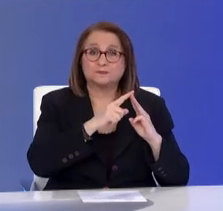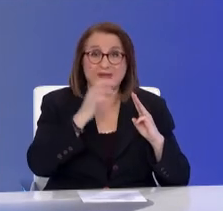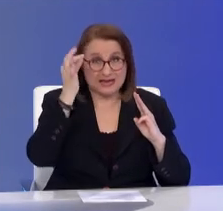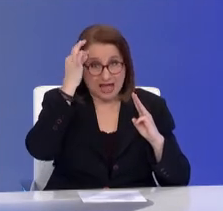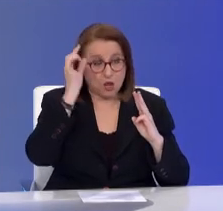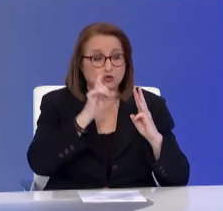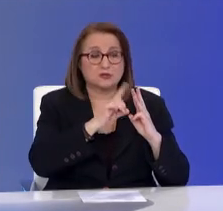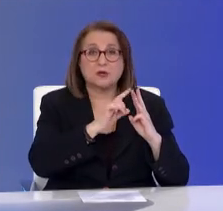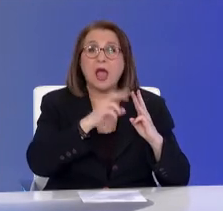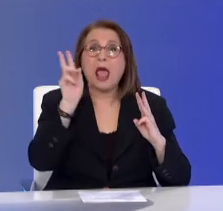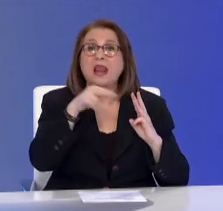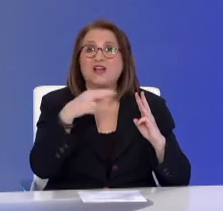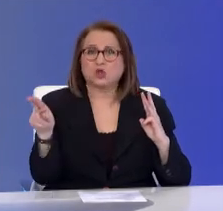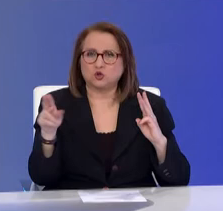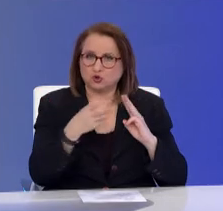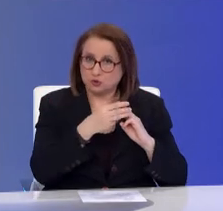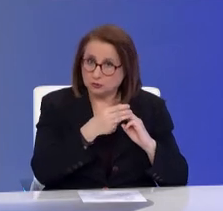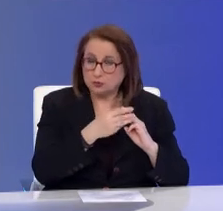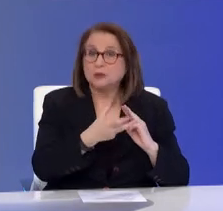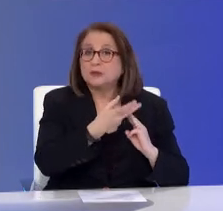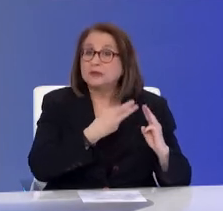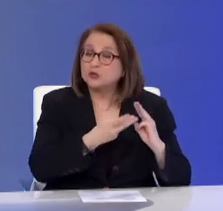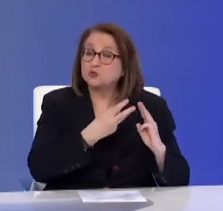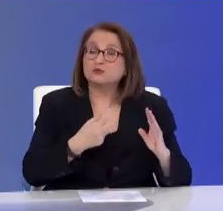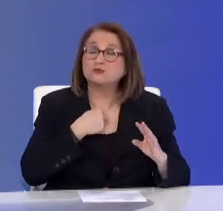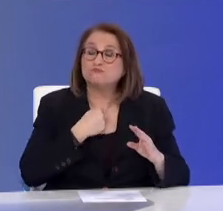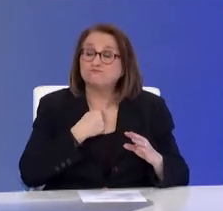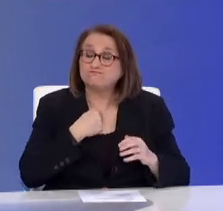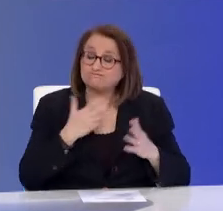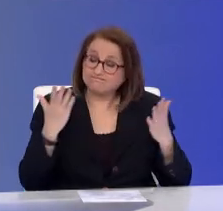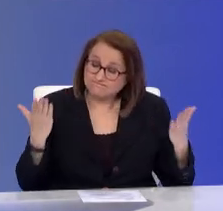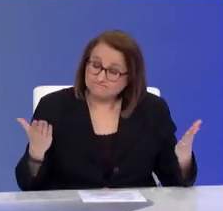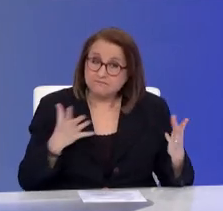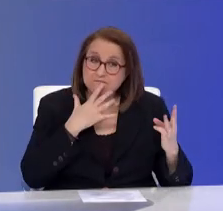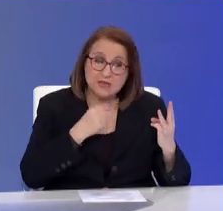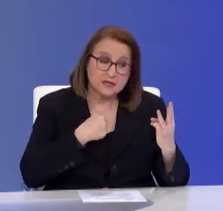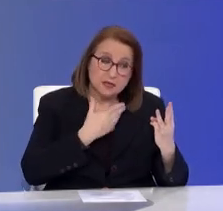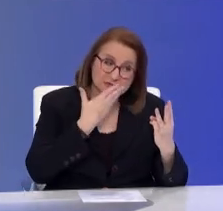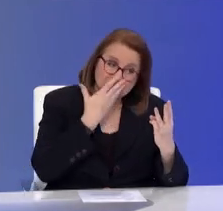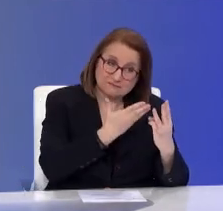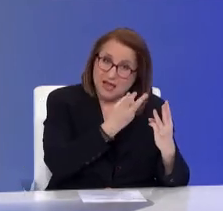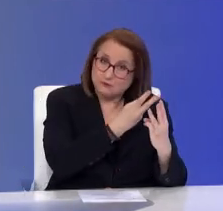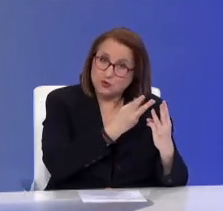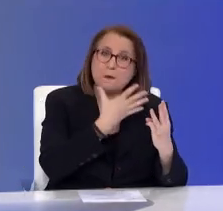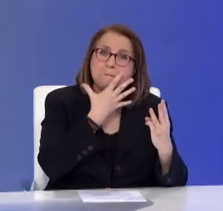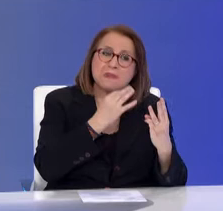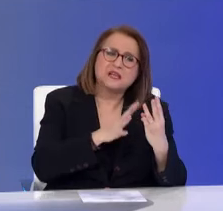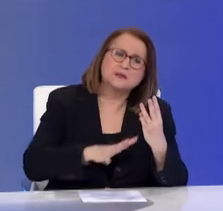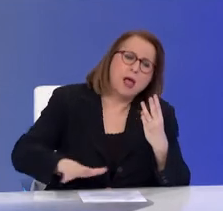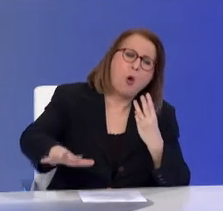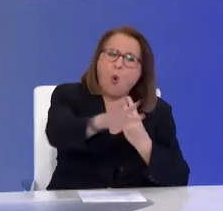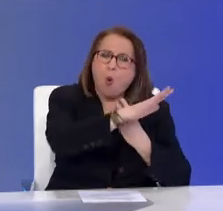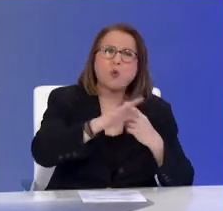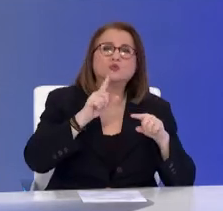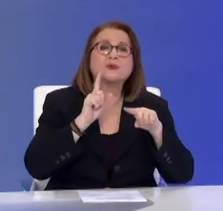τους πραγματικά αποτείουμε φόρο τιμής σε όλους τους φιλέλληνες που βοήθησαν